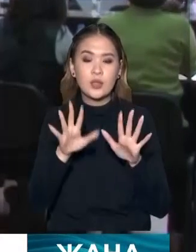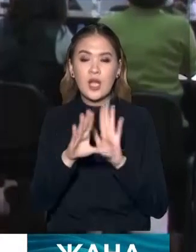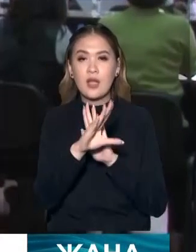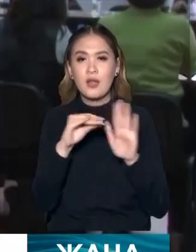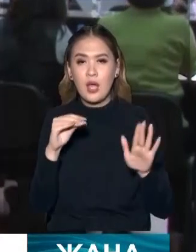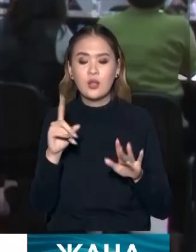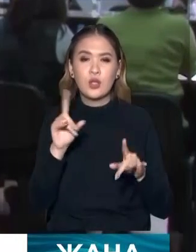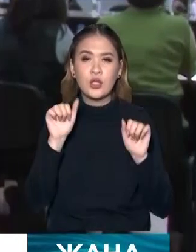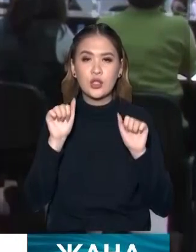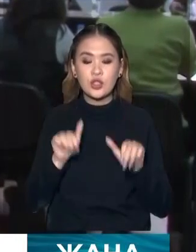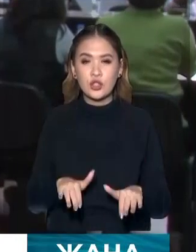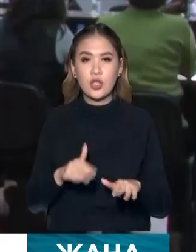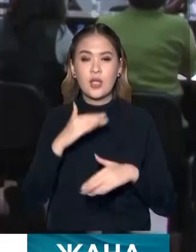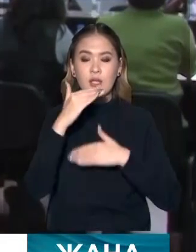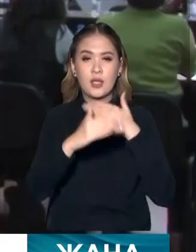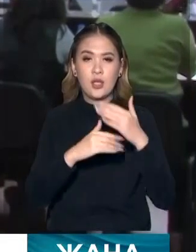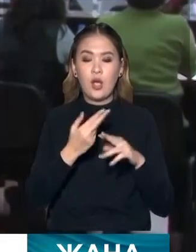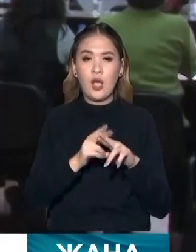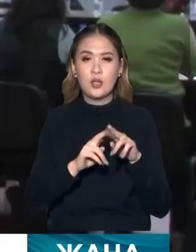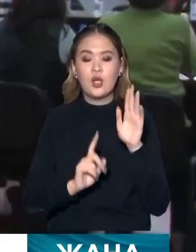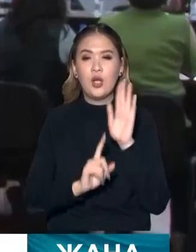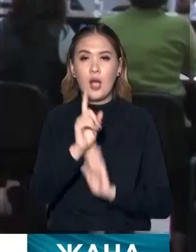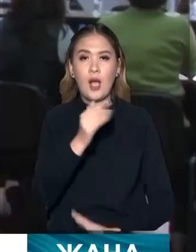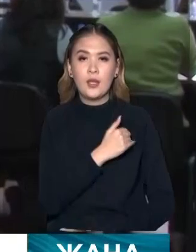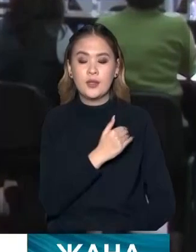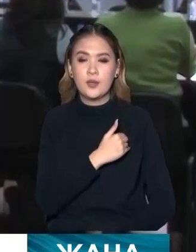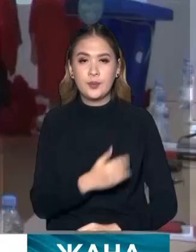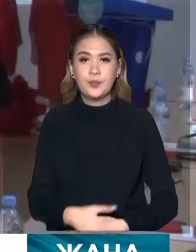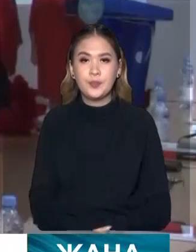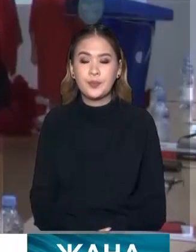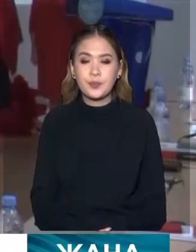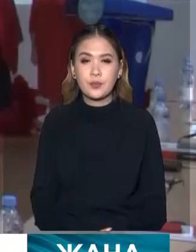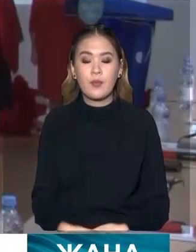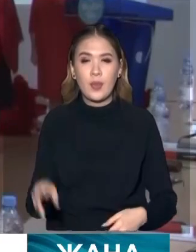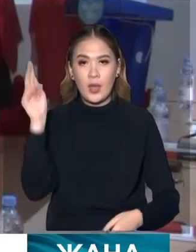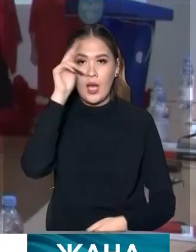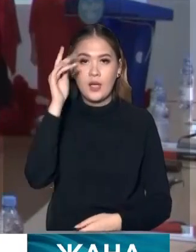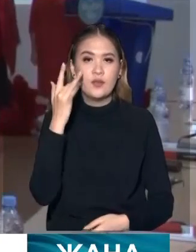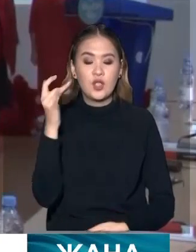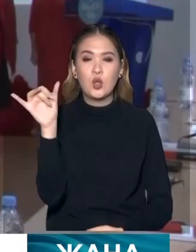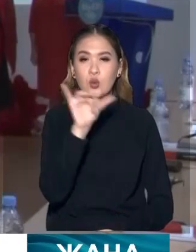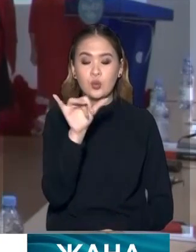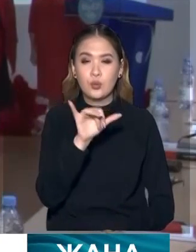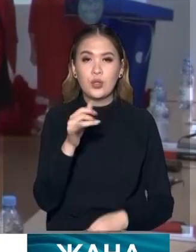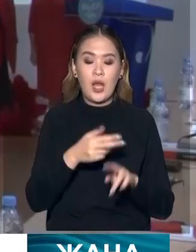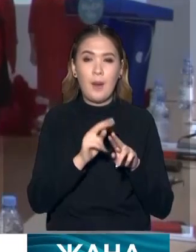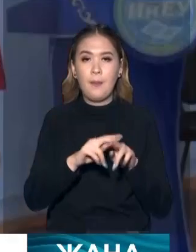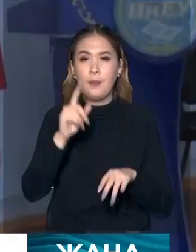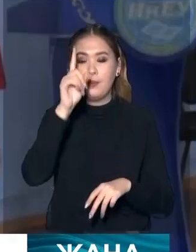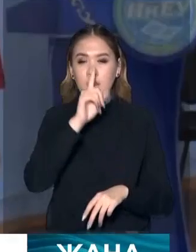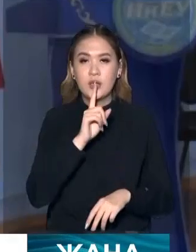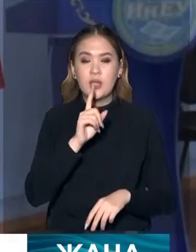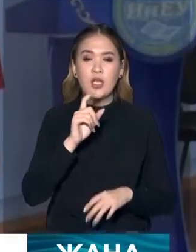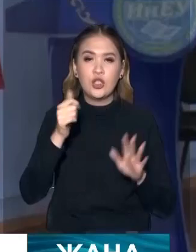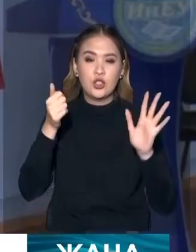жасау, шешім қабылдау деңгейлерін көтеруге басымдық береміз. Сабақ әр сенбі сайын өтеді, шамамен бір жарым айға дейін